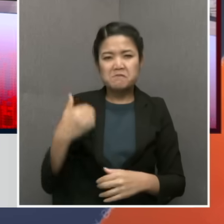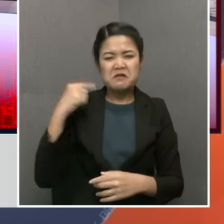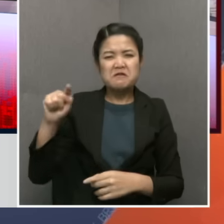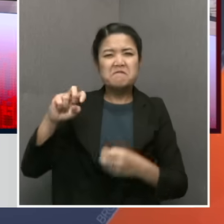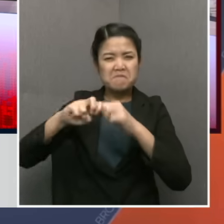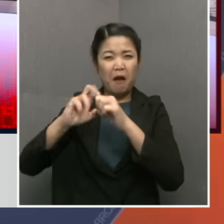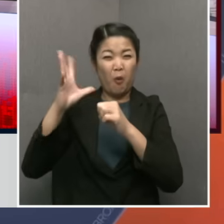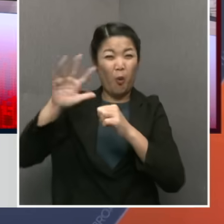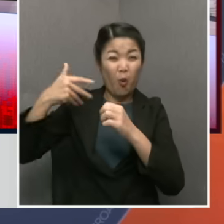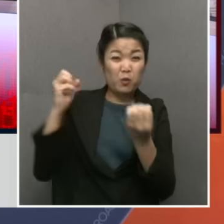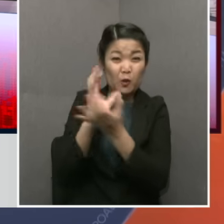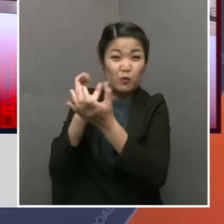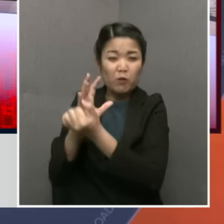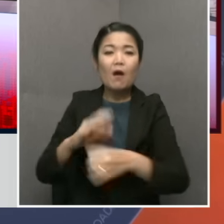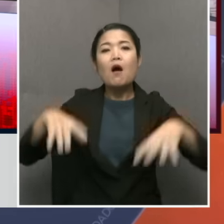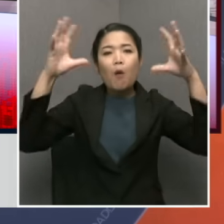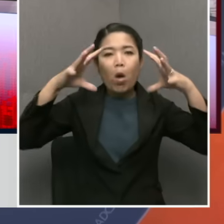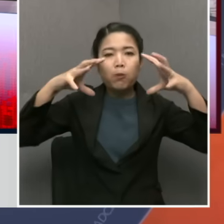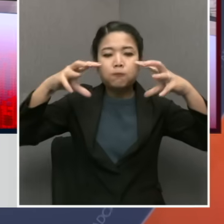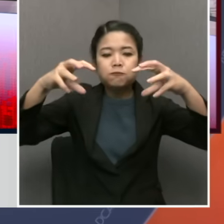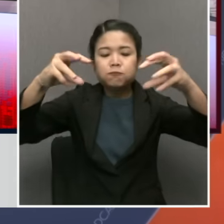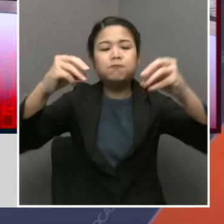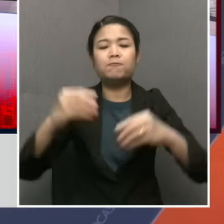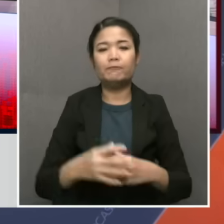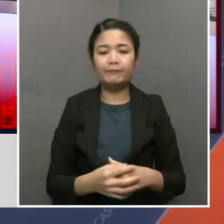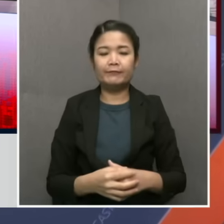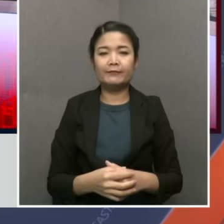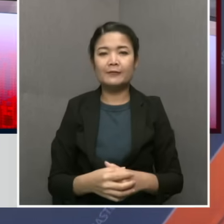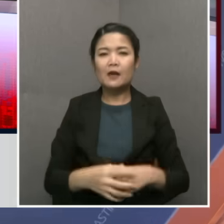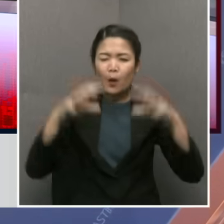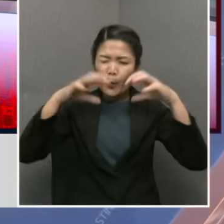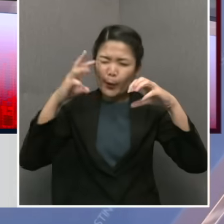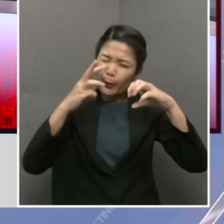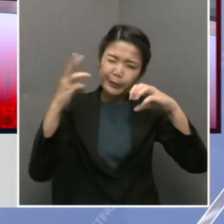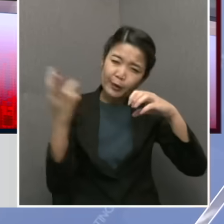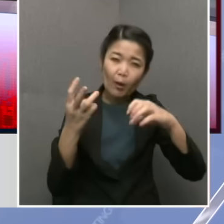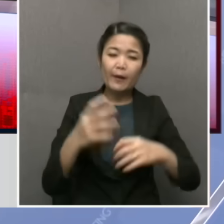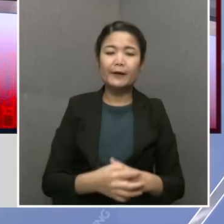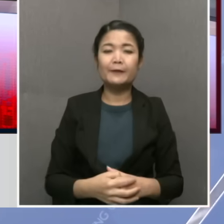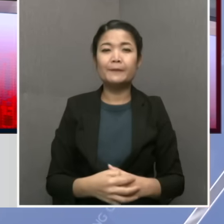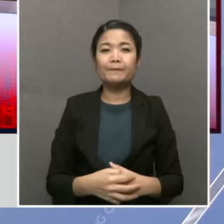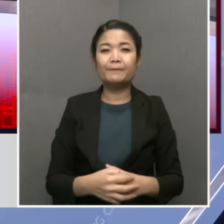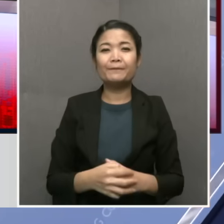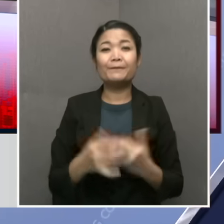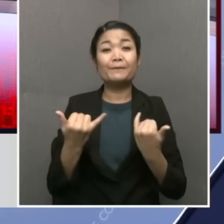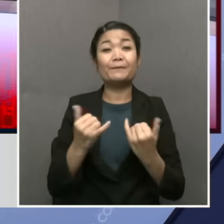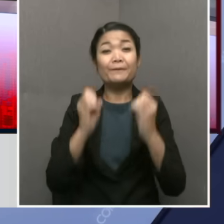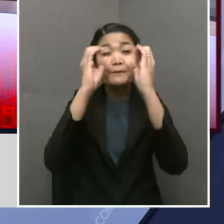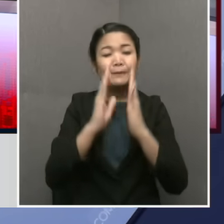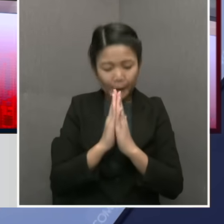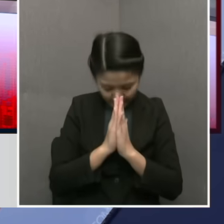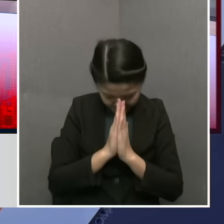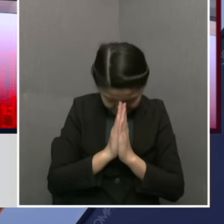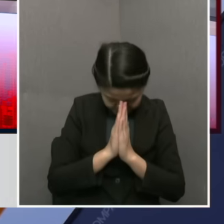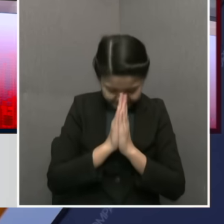นี่เอ่อทำให้ฝนตกน้อยน้อยมากไปนะครับน้อยน้อยเอามากๆนะครับฮะครับวันนี้ขอบคุณอาจารย์เป็นอย่างสูงเลยครับ